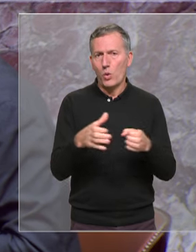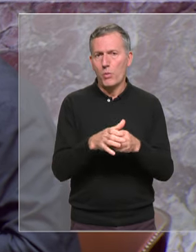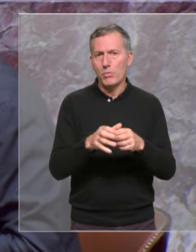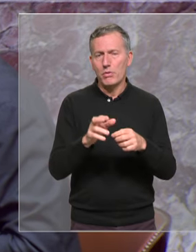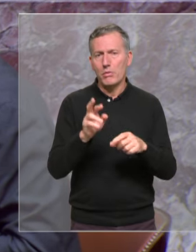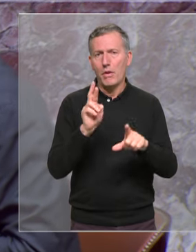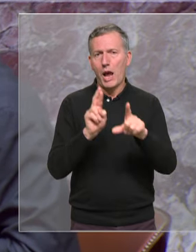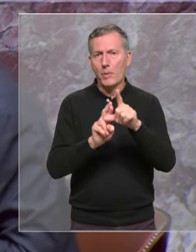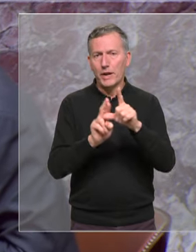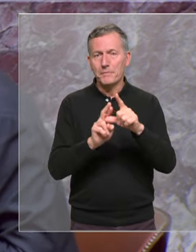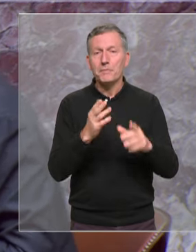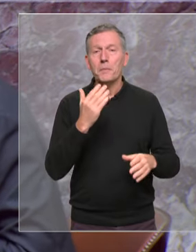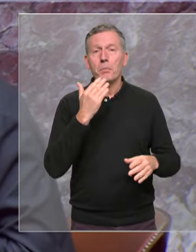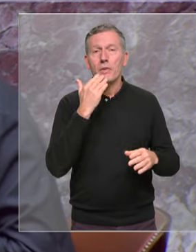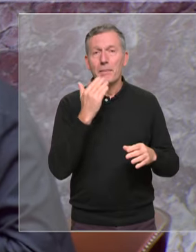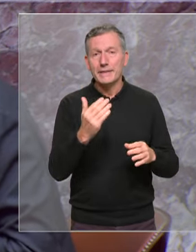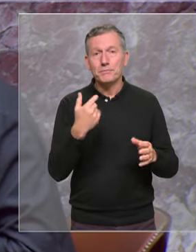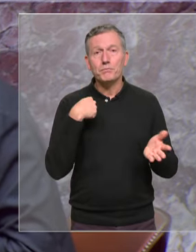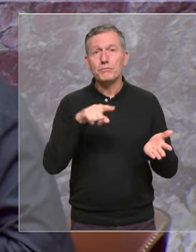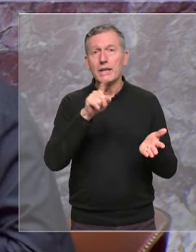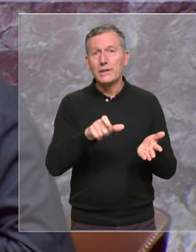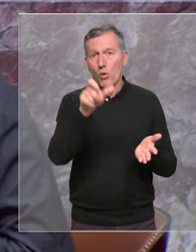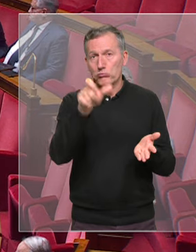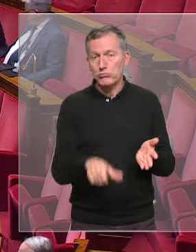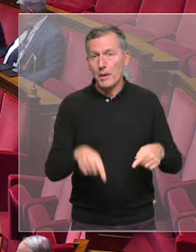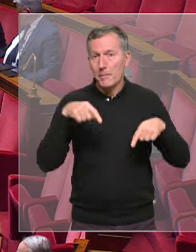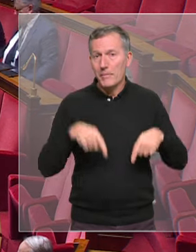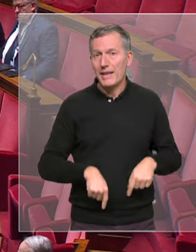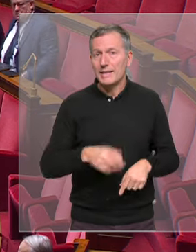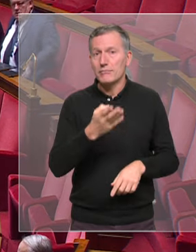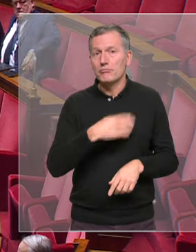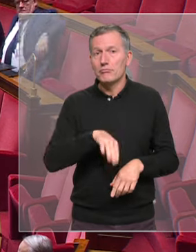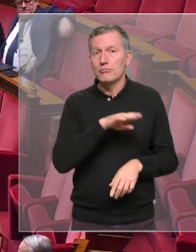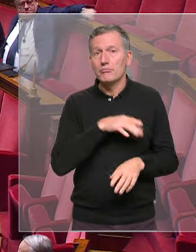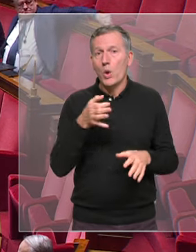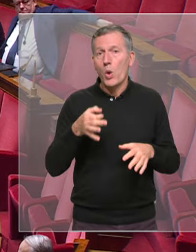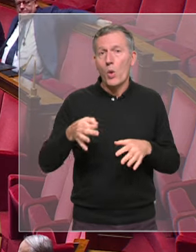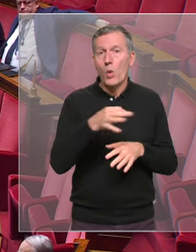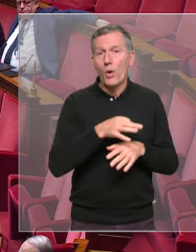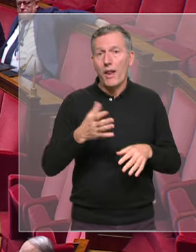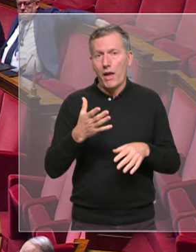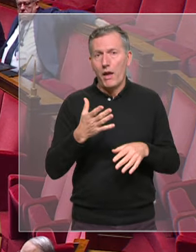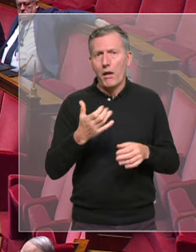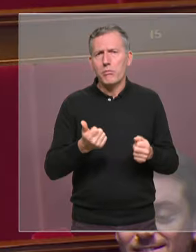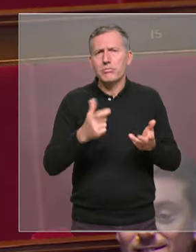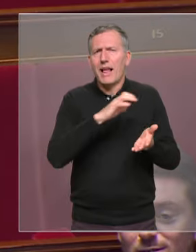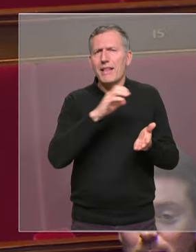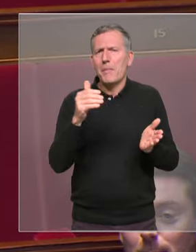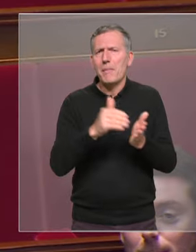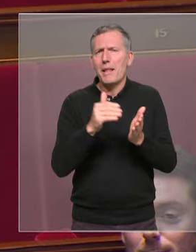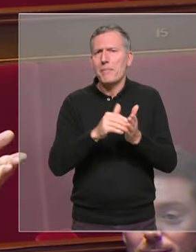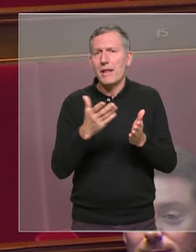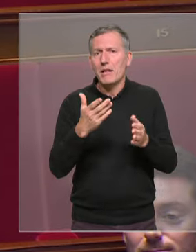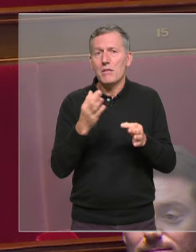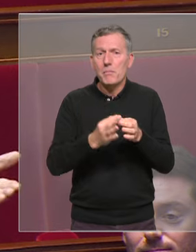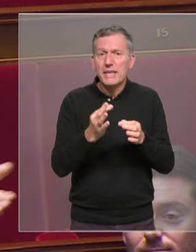Républicains. Merci madame la présidente. Ma question s'adresse à monsieur le ministre chargé du nucléaire en France. Résoudre la question de centaines de milliers de pièces au sein